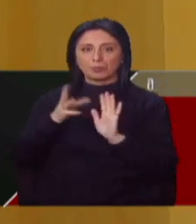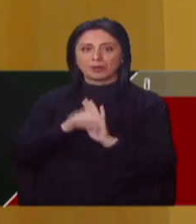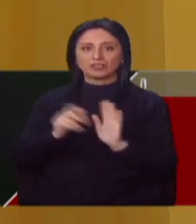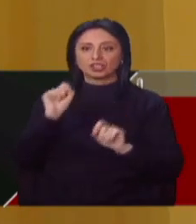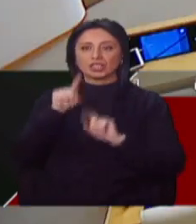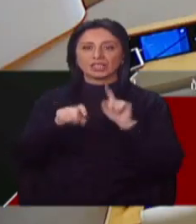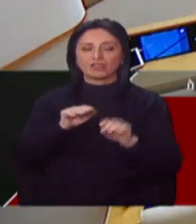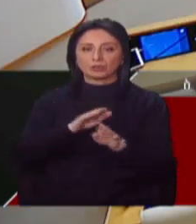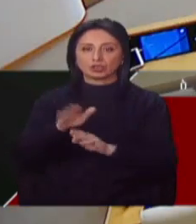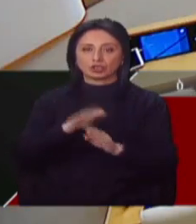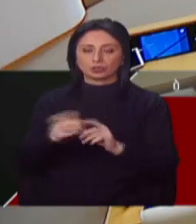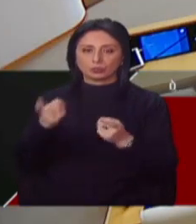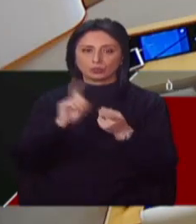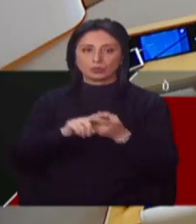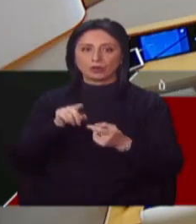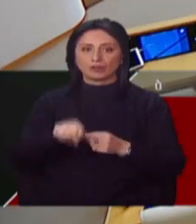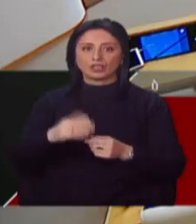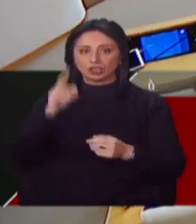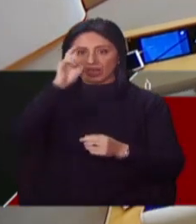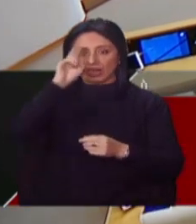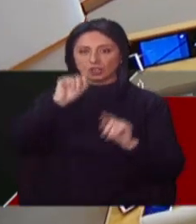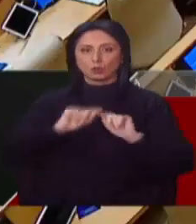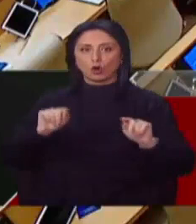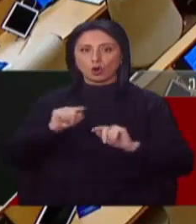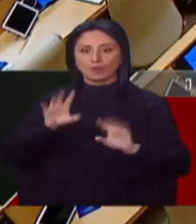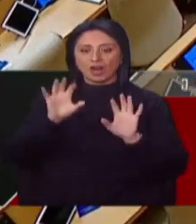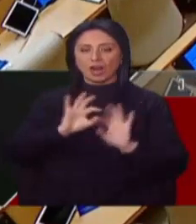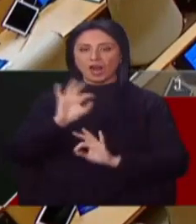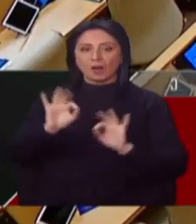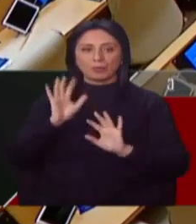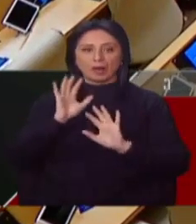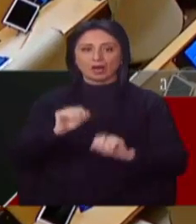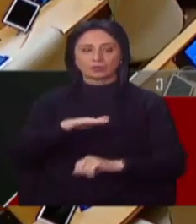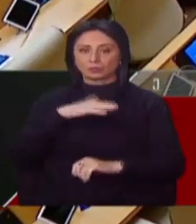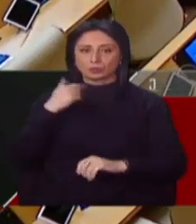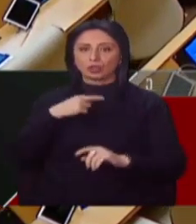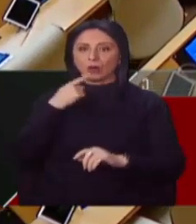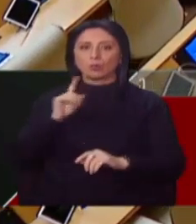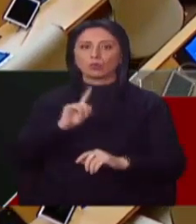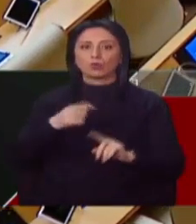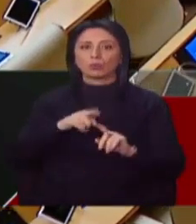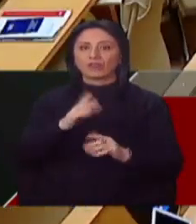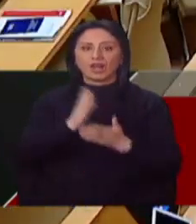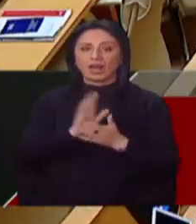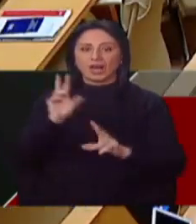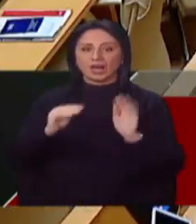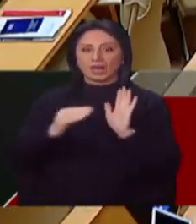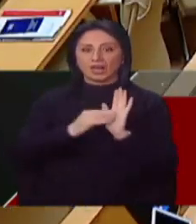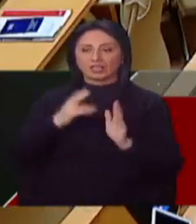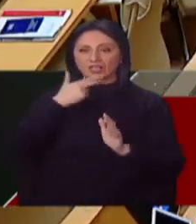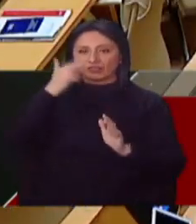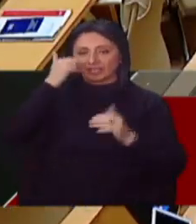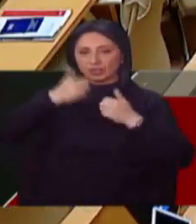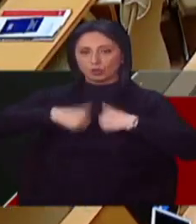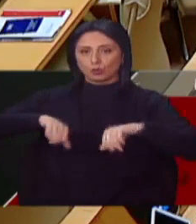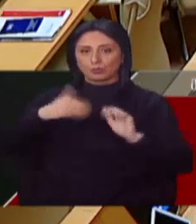გაცემული დავალებების შესრულებას უკავშირდება. Ხელისუფლების ოპონენტები კი კანონ პროექტებს მხარს არ უჭერენ და ამბობენ, რომ არ არის გათვალისწინებული